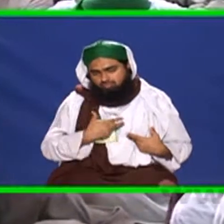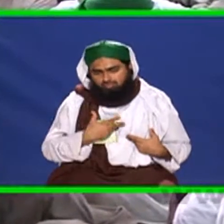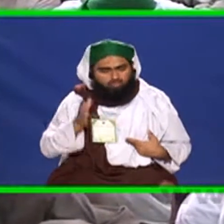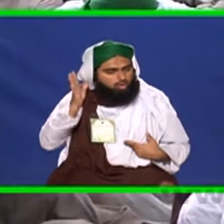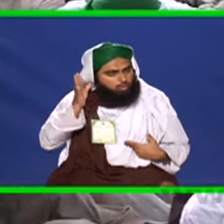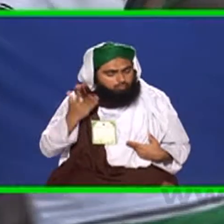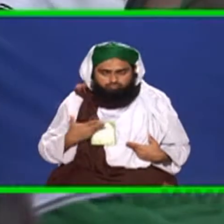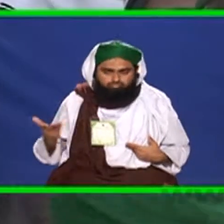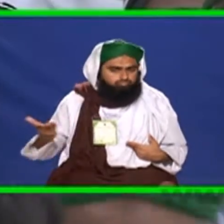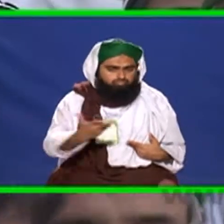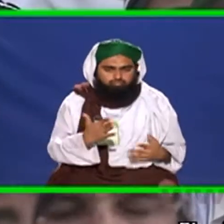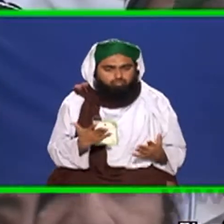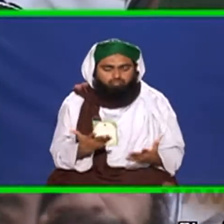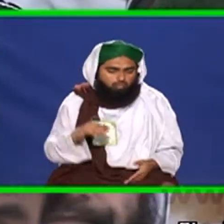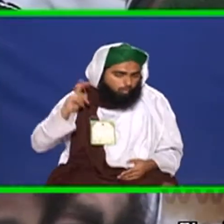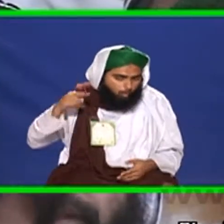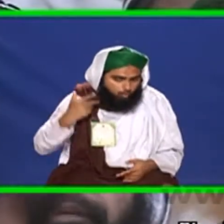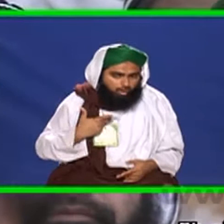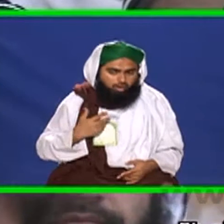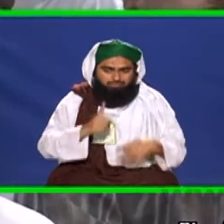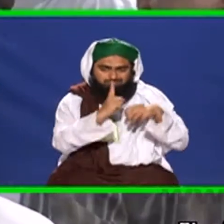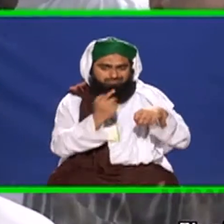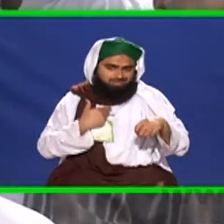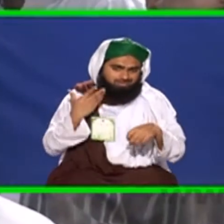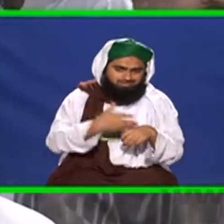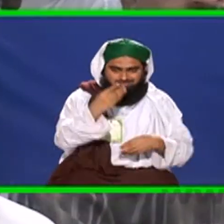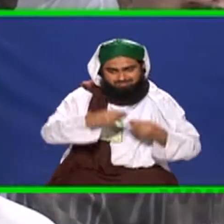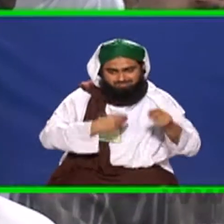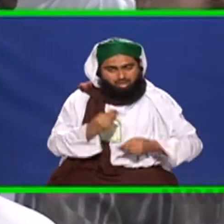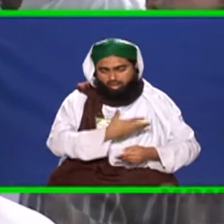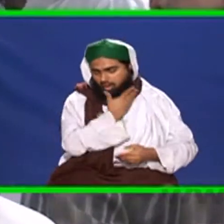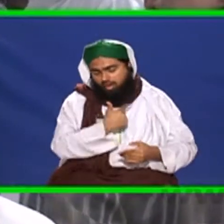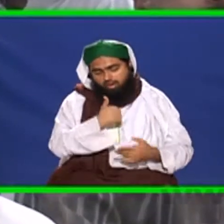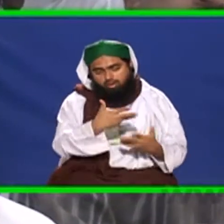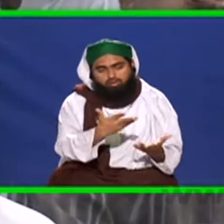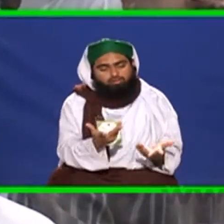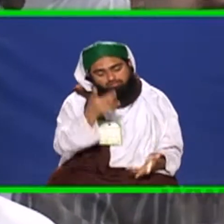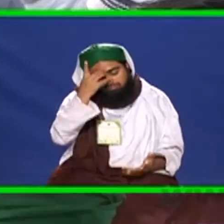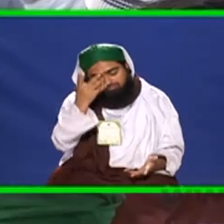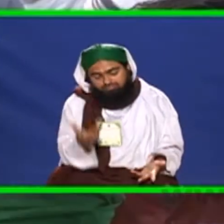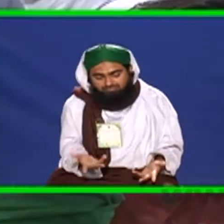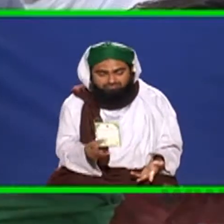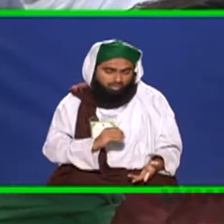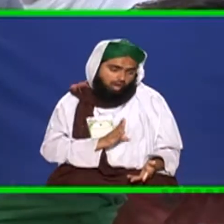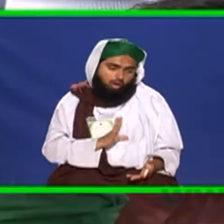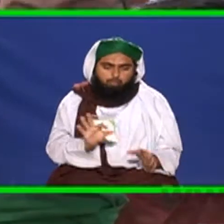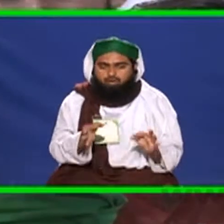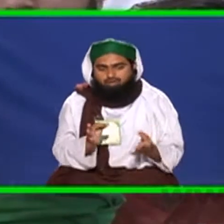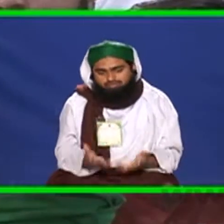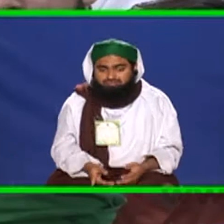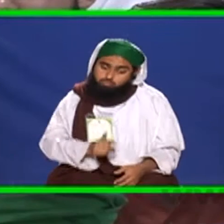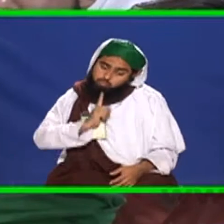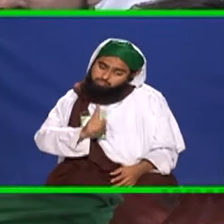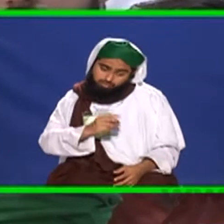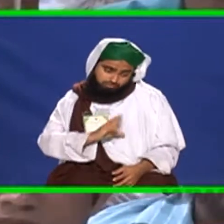میں بکنے جا رہے ہیں، ایسی بھی تو بات نہیں ہونی چاہیے. تو عمل سے اظہار اور ایسا پکا اظہار ہو،